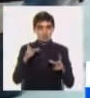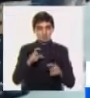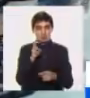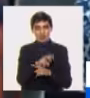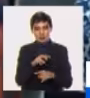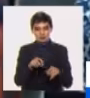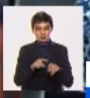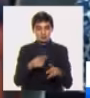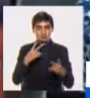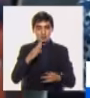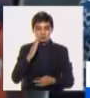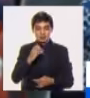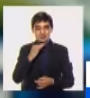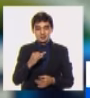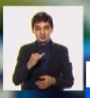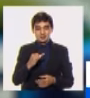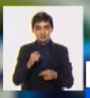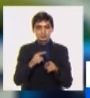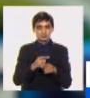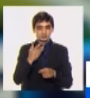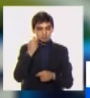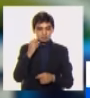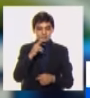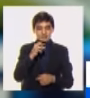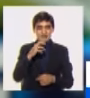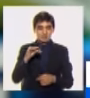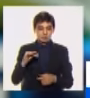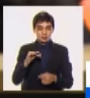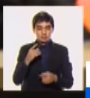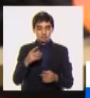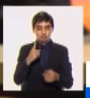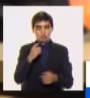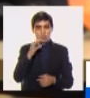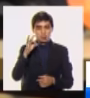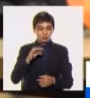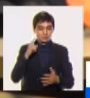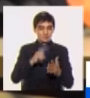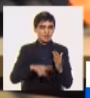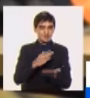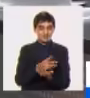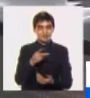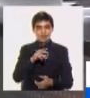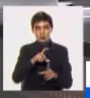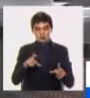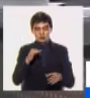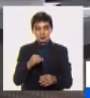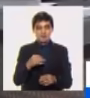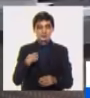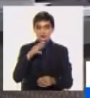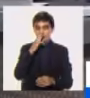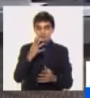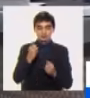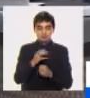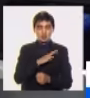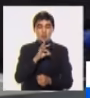оффлайн и безусловно я думаю что к спине уже заслужил полное стопроцентное доверие для покупателей доход который мы получали